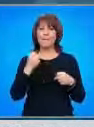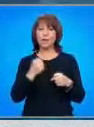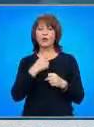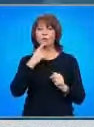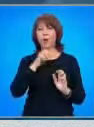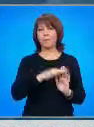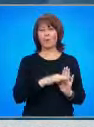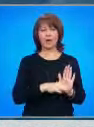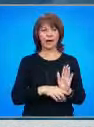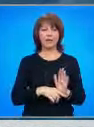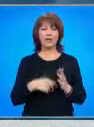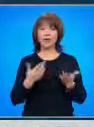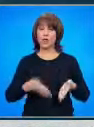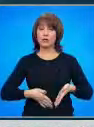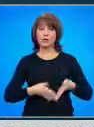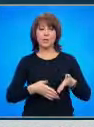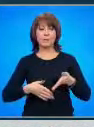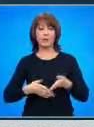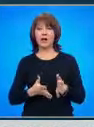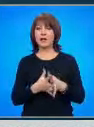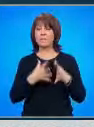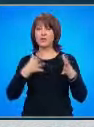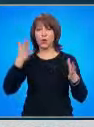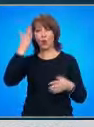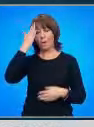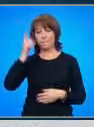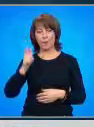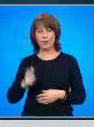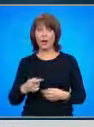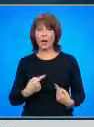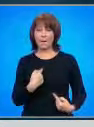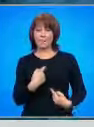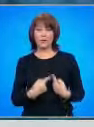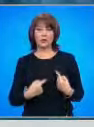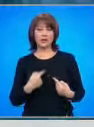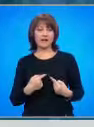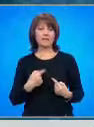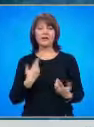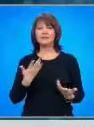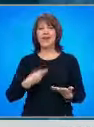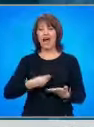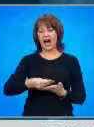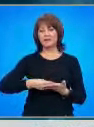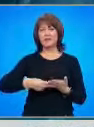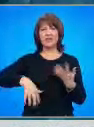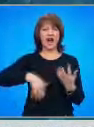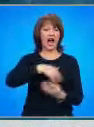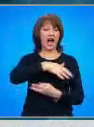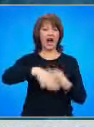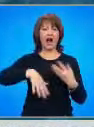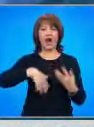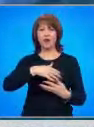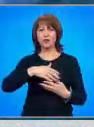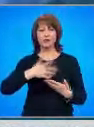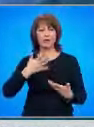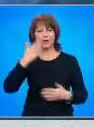на програмата, която ще помогне на хиляди пациенти. Мотивира я административния хаос, в който попада болният